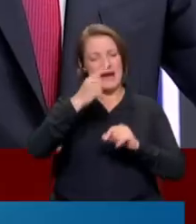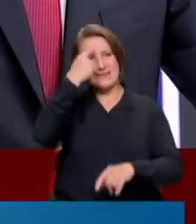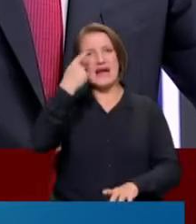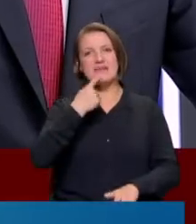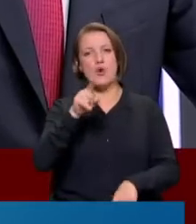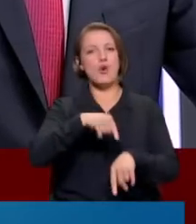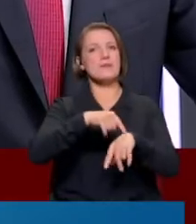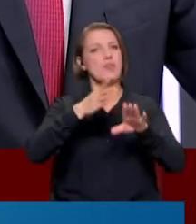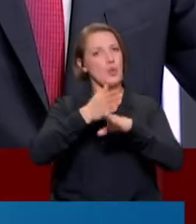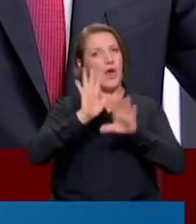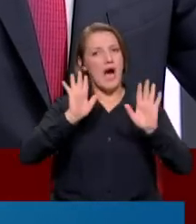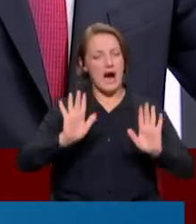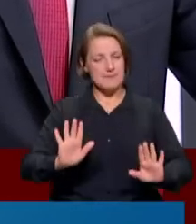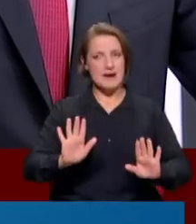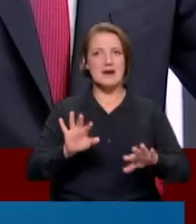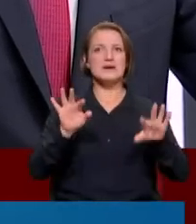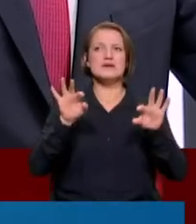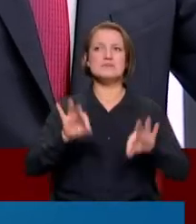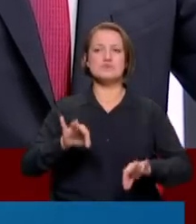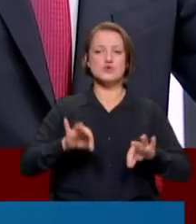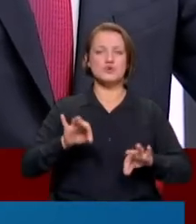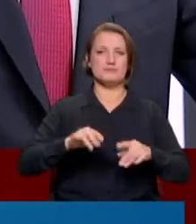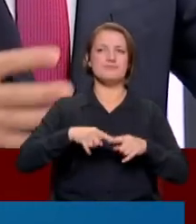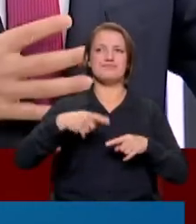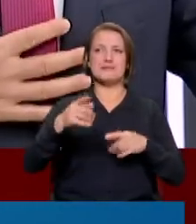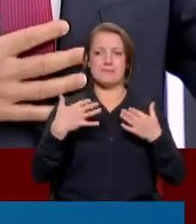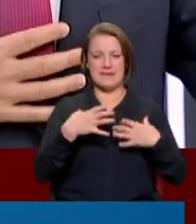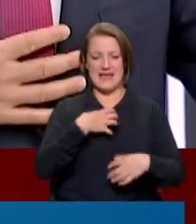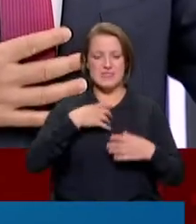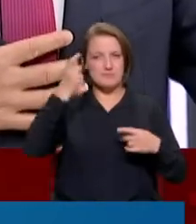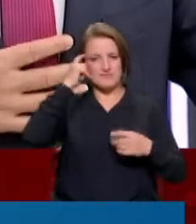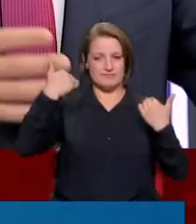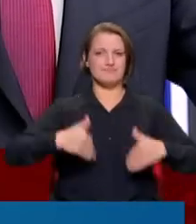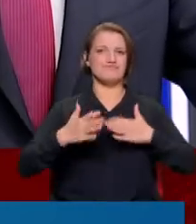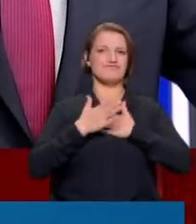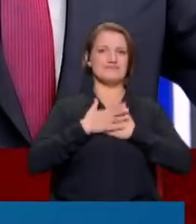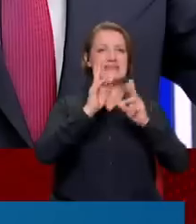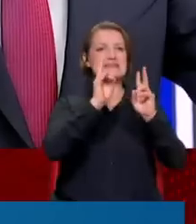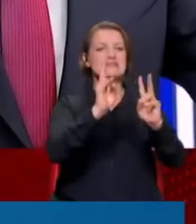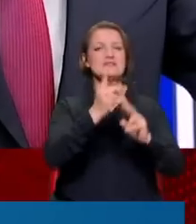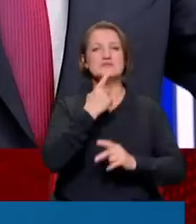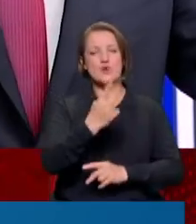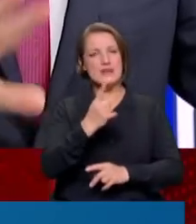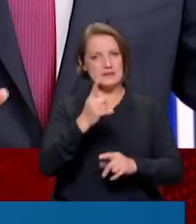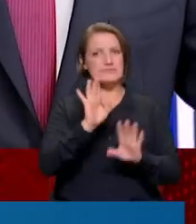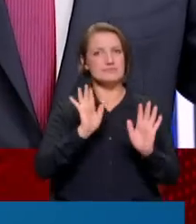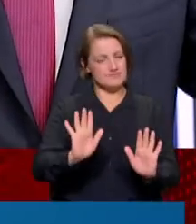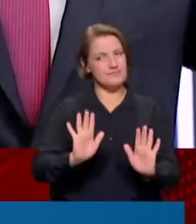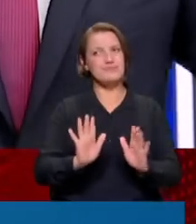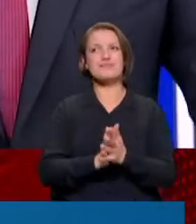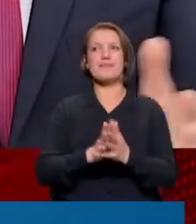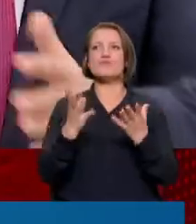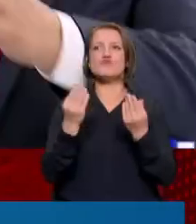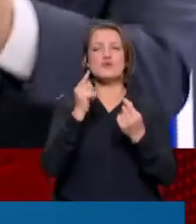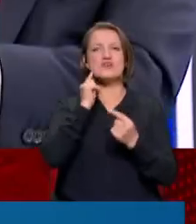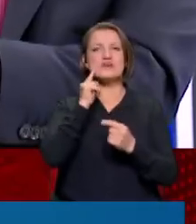fakat artık coğrafya bugünkü itibariyle benim kendi kişisel görüşümdür Bu sizin söylediğiniz görüş yaygın bir görüştür ve çok